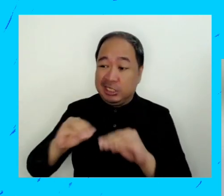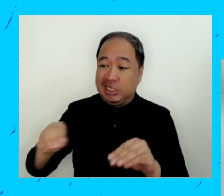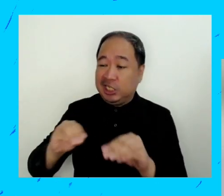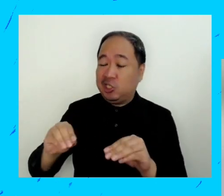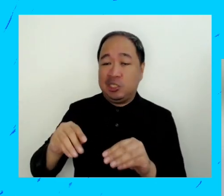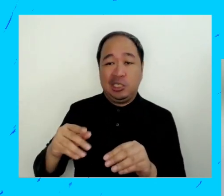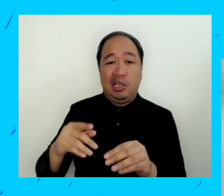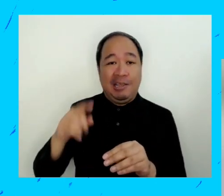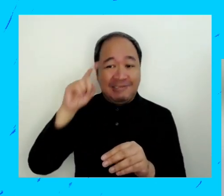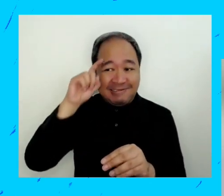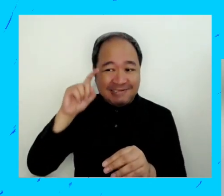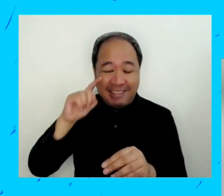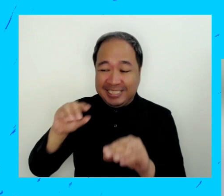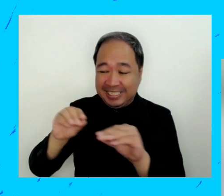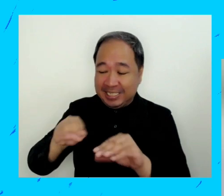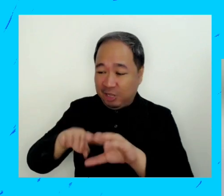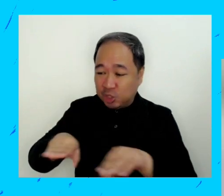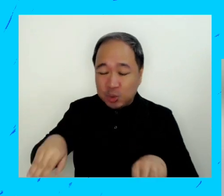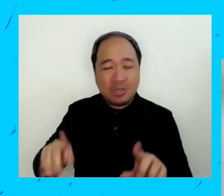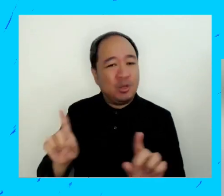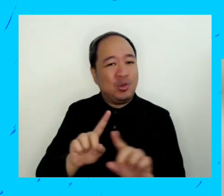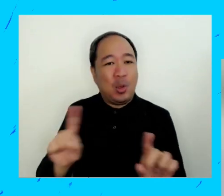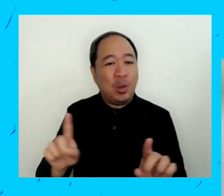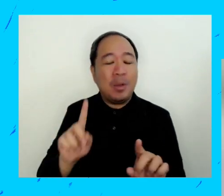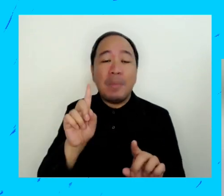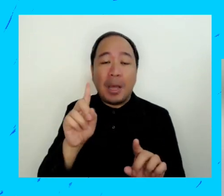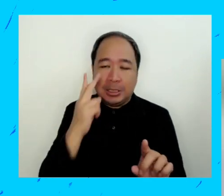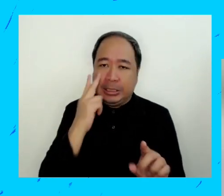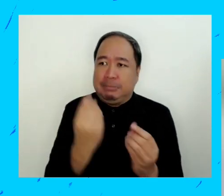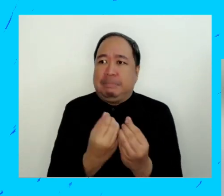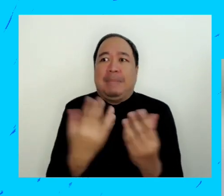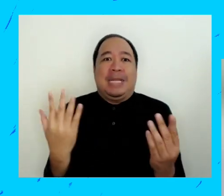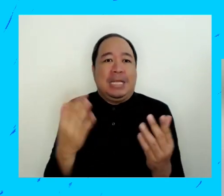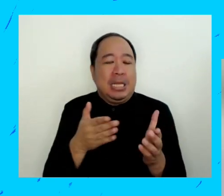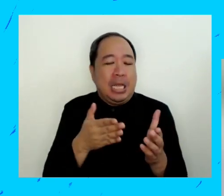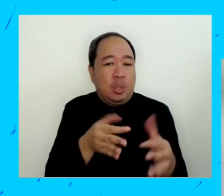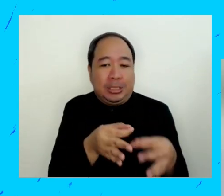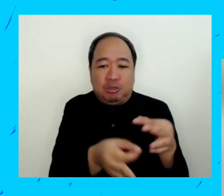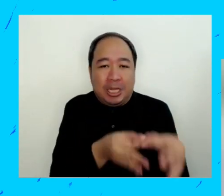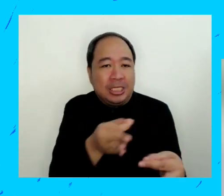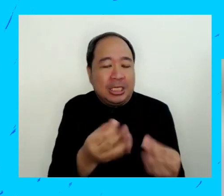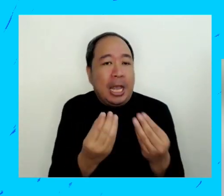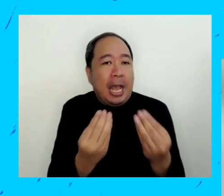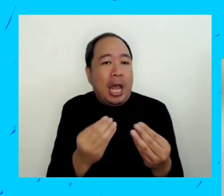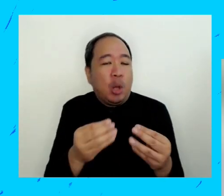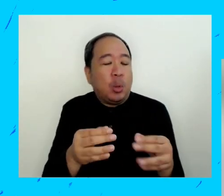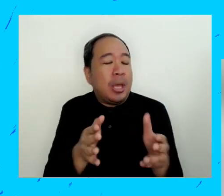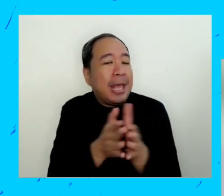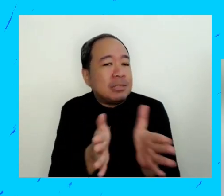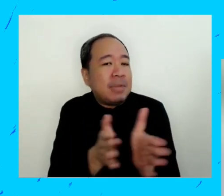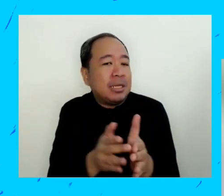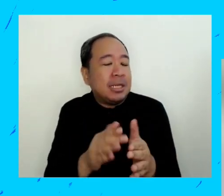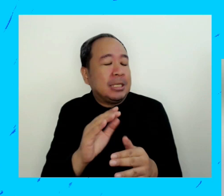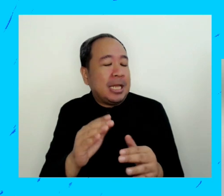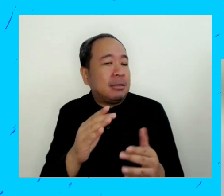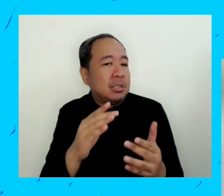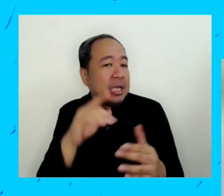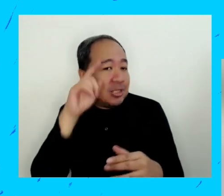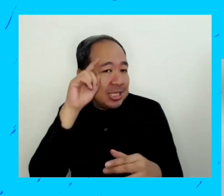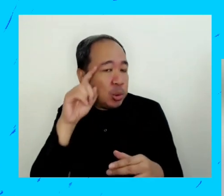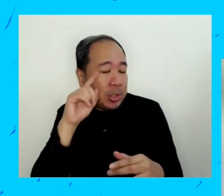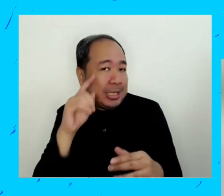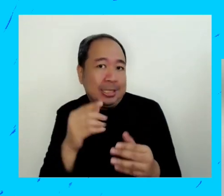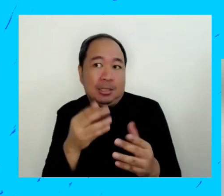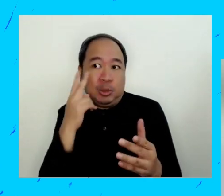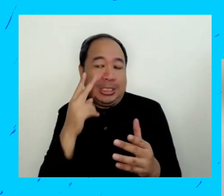Il y a plusieurs façons d'aborder la sexualité d'une façon compréhensible en adaptant à